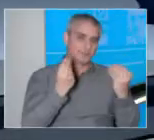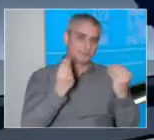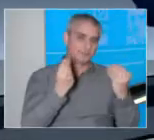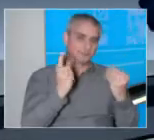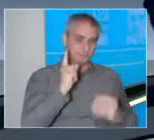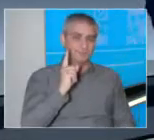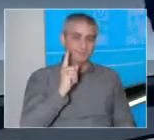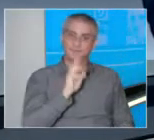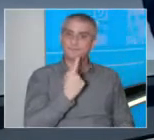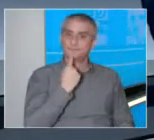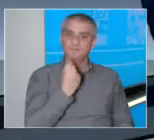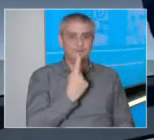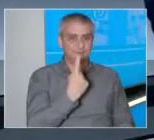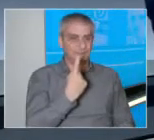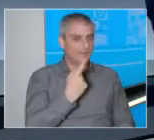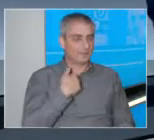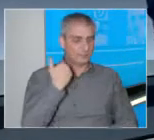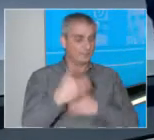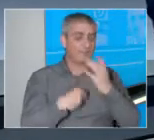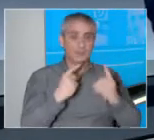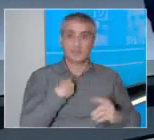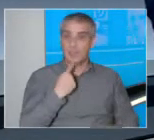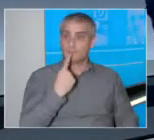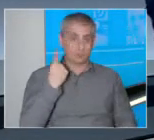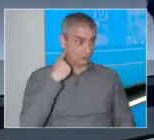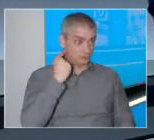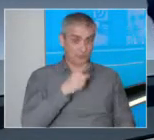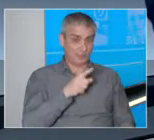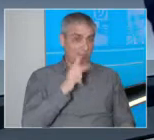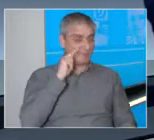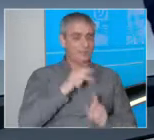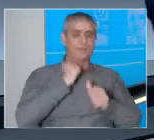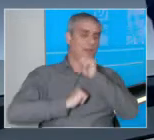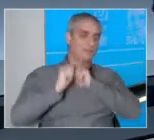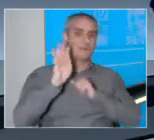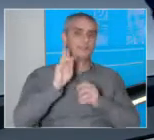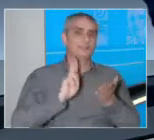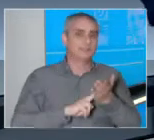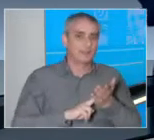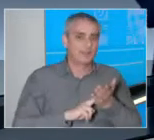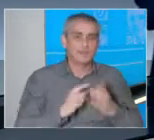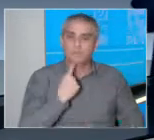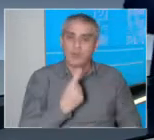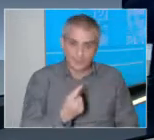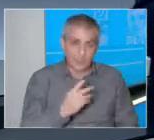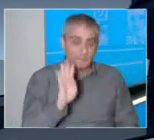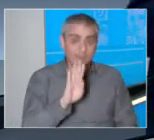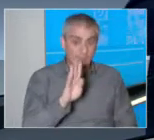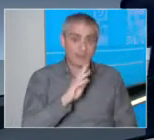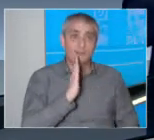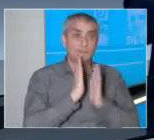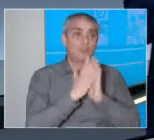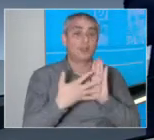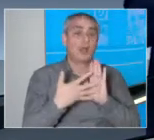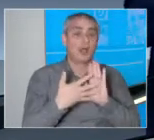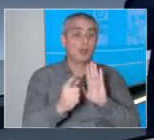אבל אפשר לומר דבר אחד, אנחנו במהלך הדרך הרבה פעמים אמרנו, תשמע, בפרספקטיבה לאחור ביבי צדק, אז אפשר לומר, כשנתניהו קרא לחקור